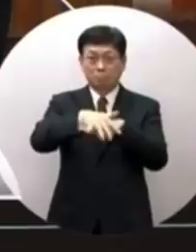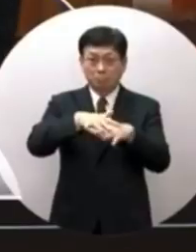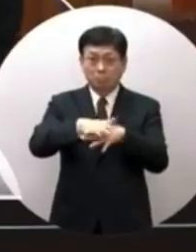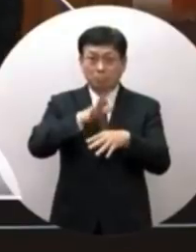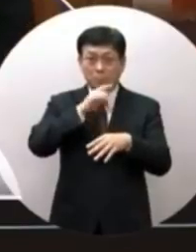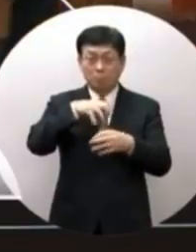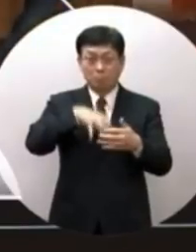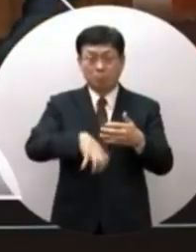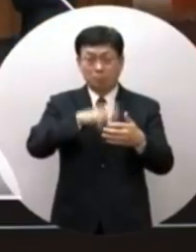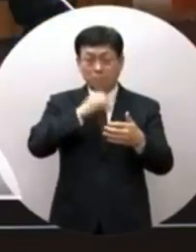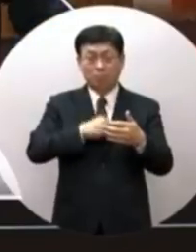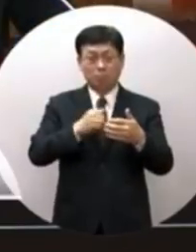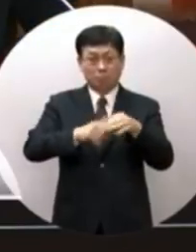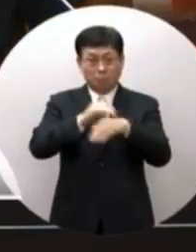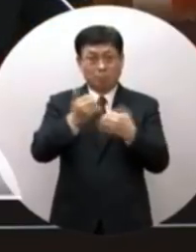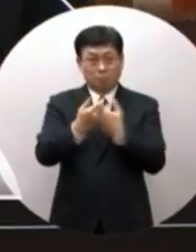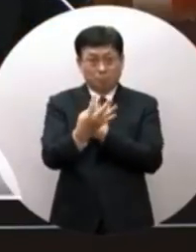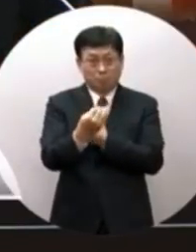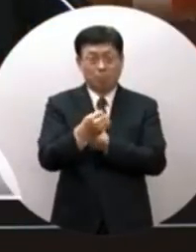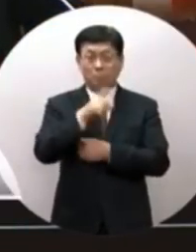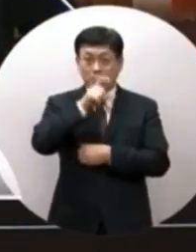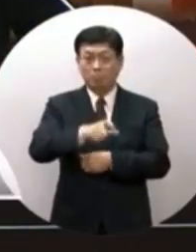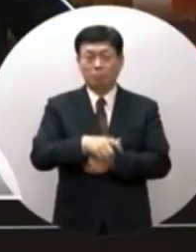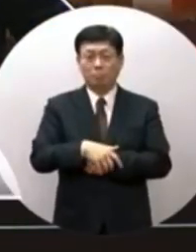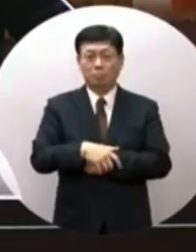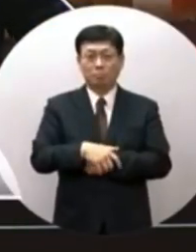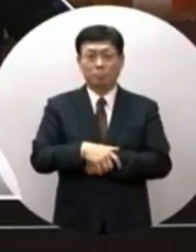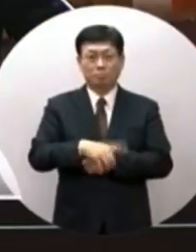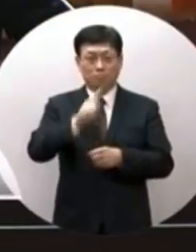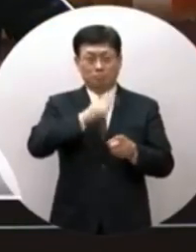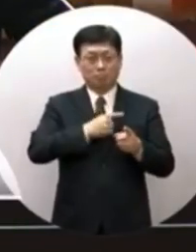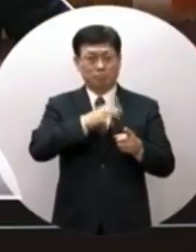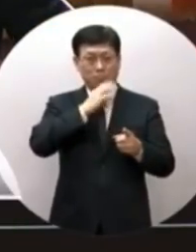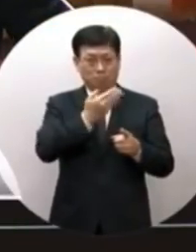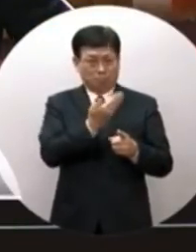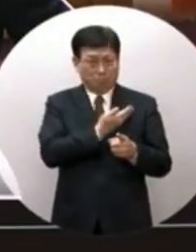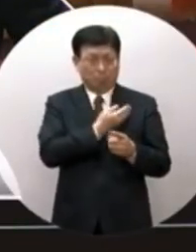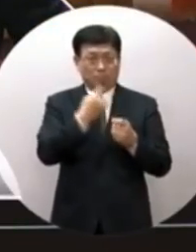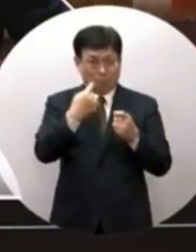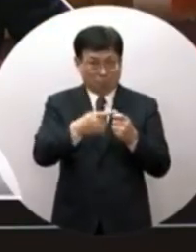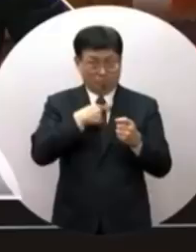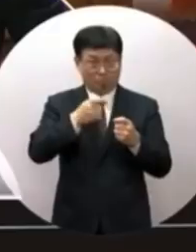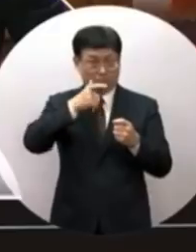是存活率多少的问题，叫做建度奈米银，